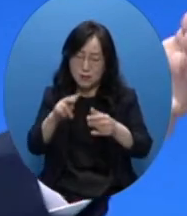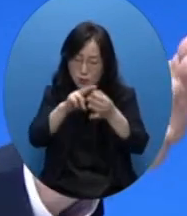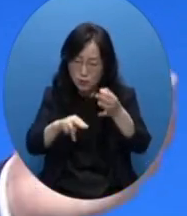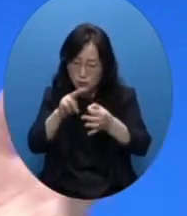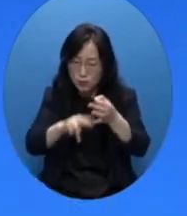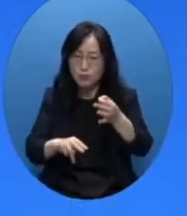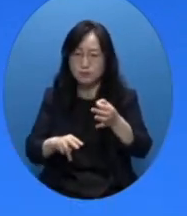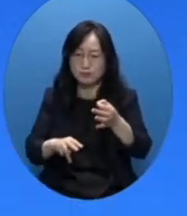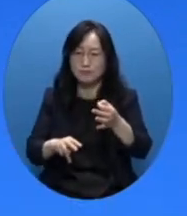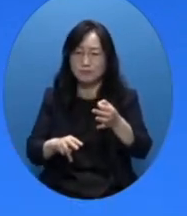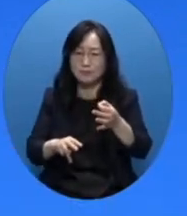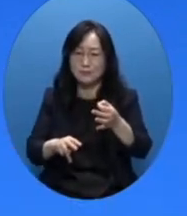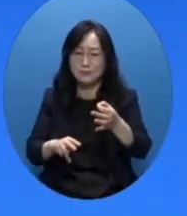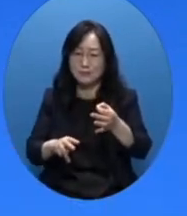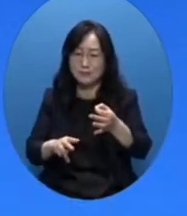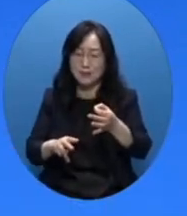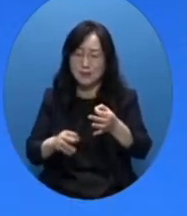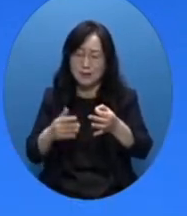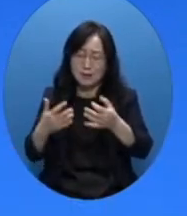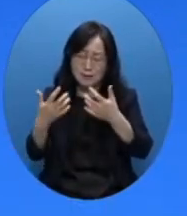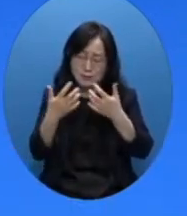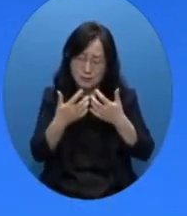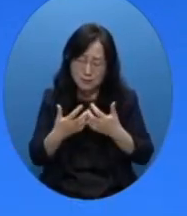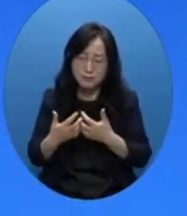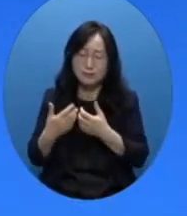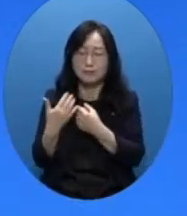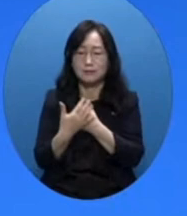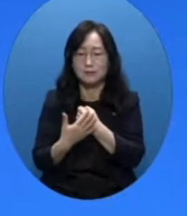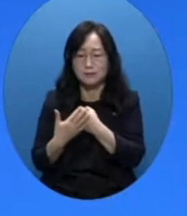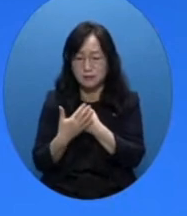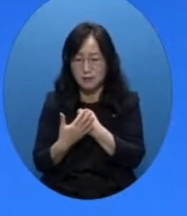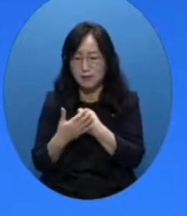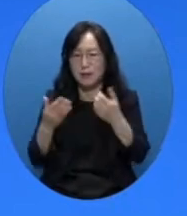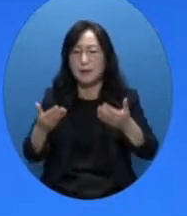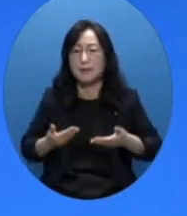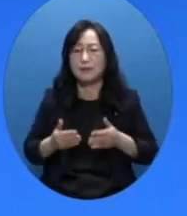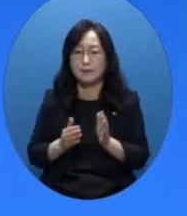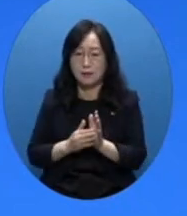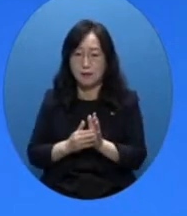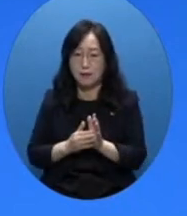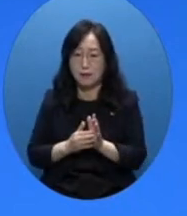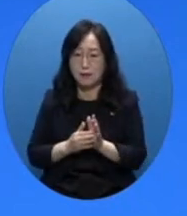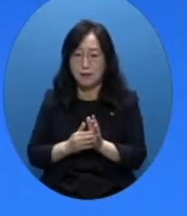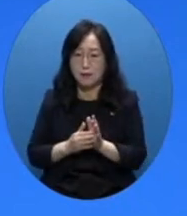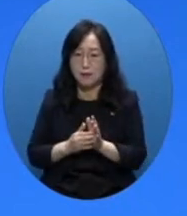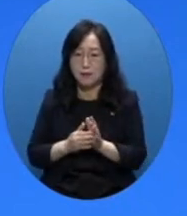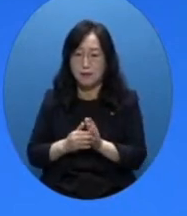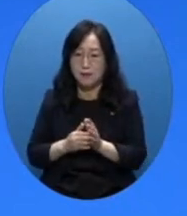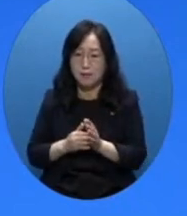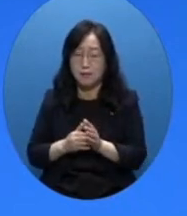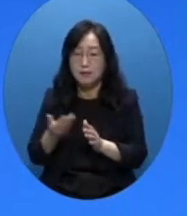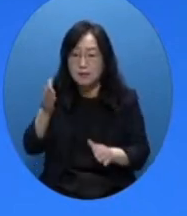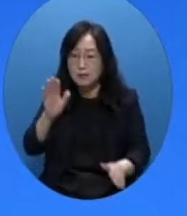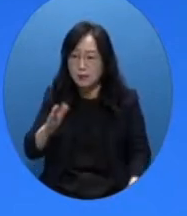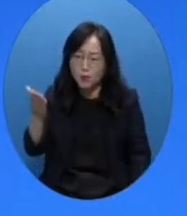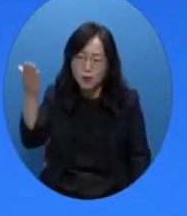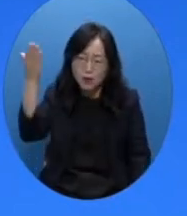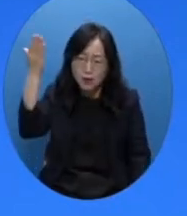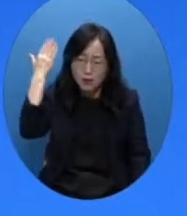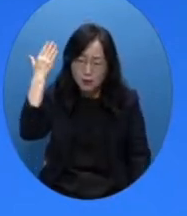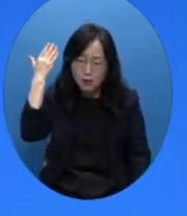여의도의 풍성한 축복의 자리로 오게 되었는데 우리가 이 뒤에 우리의 지나온 과거를